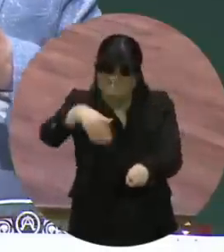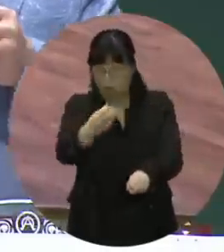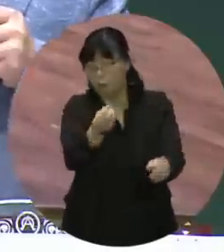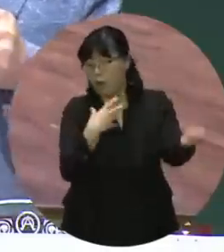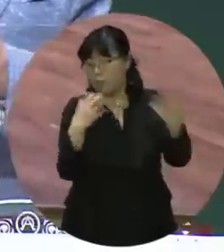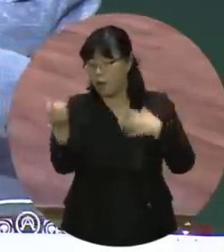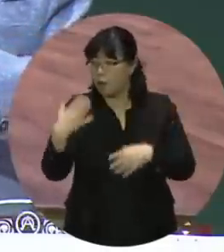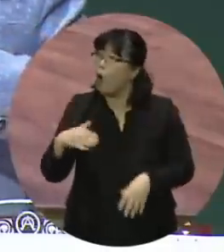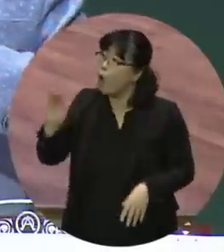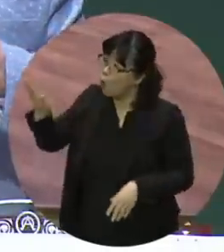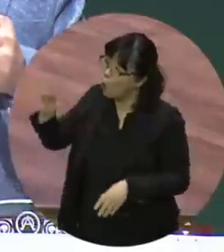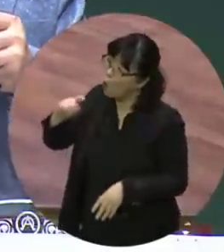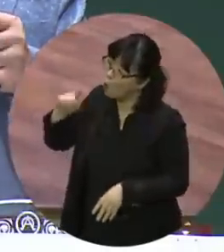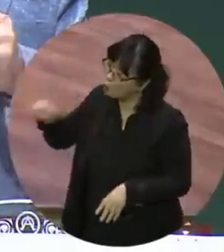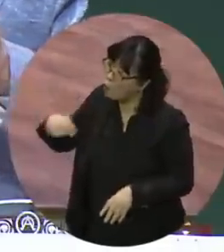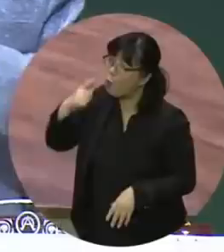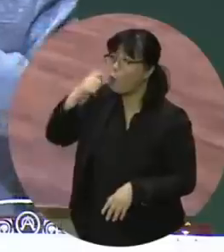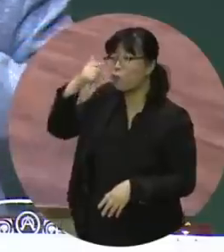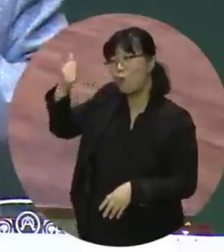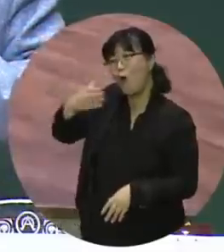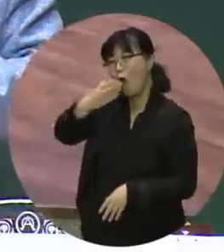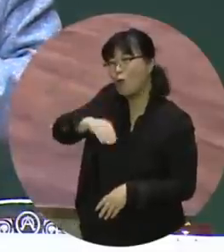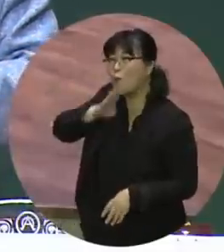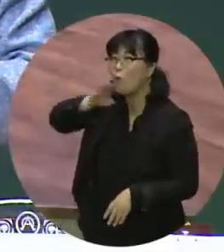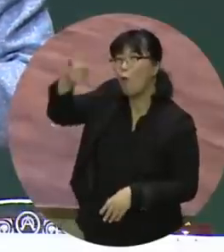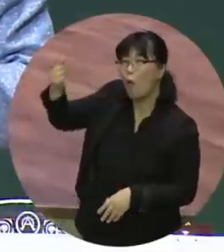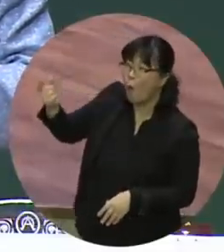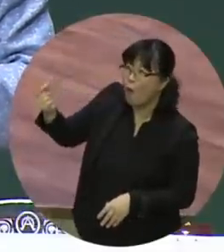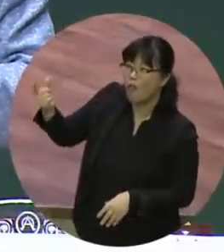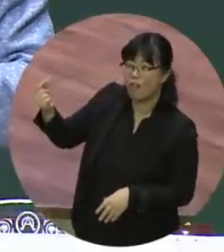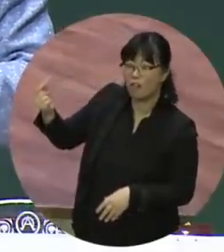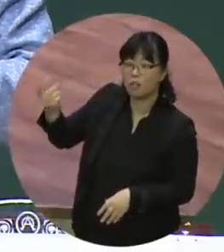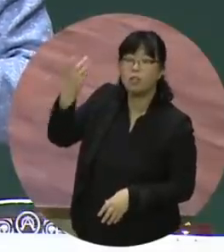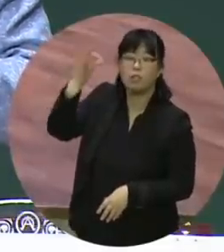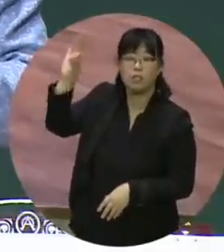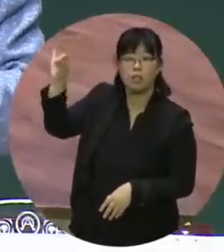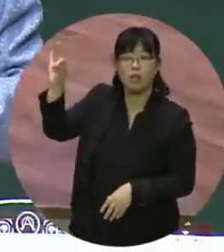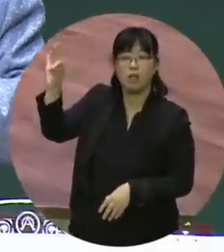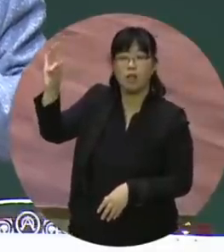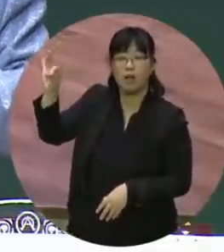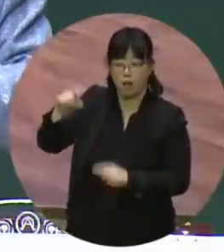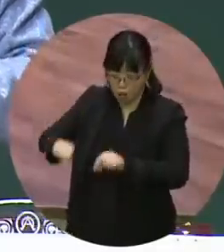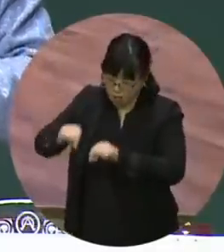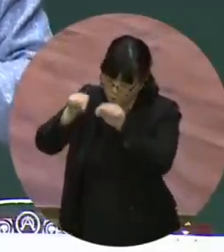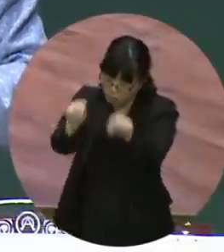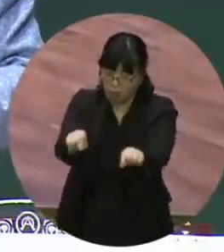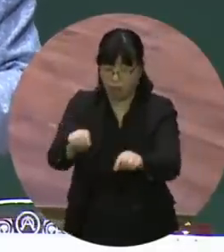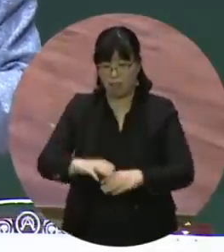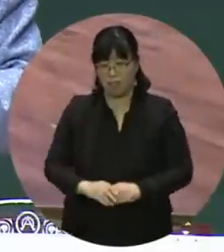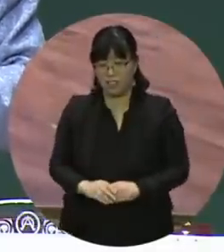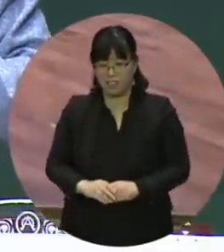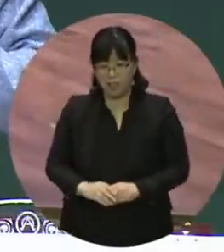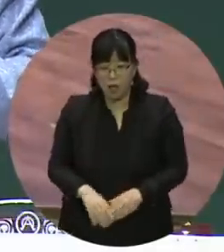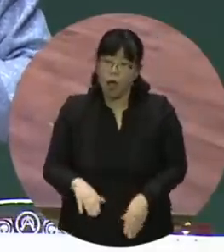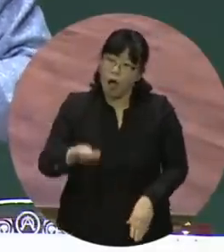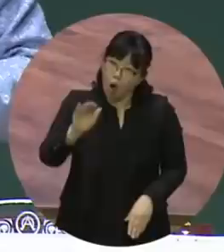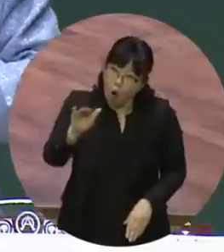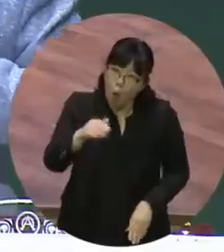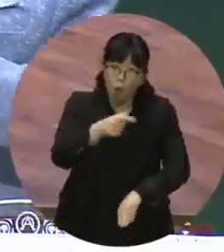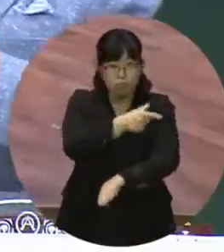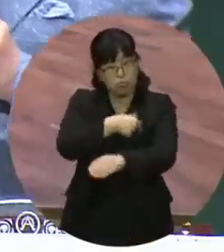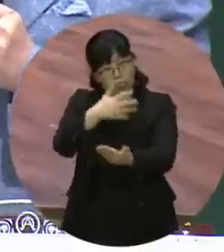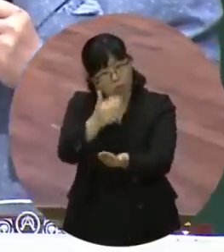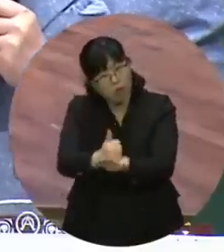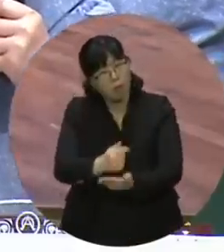여러분 주위 불신자들이 주위의 사람들이 아 부러워 저렇게 신앙생활 저렇게 추구하고